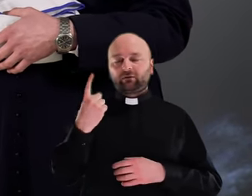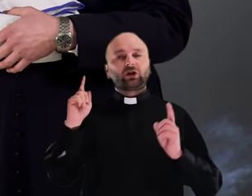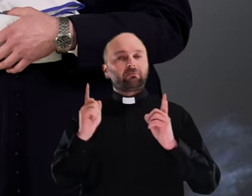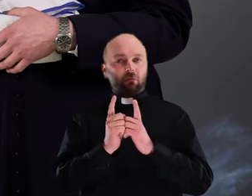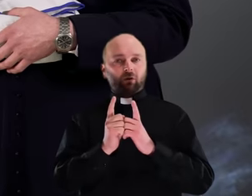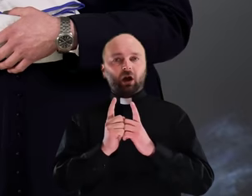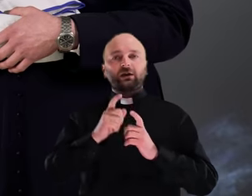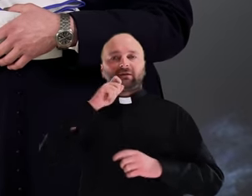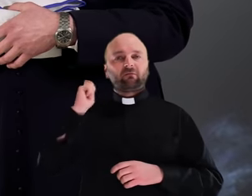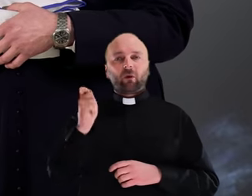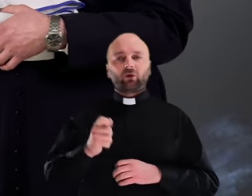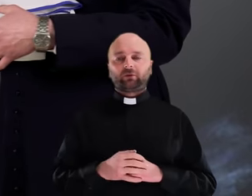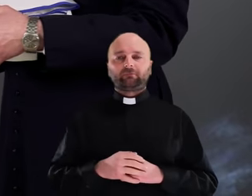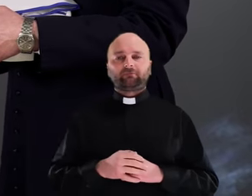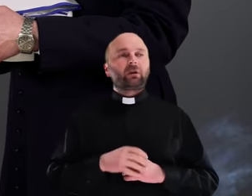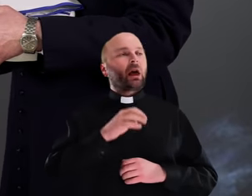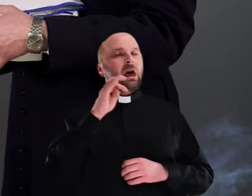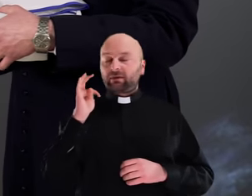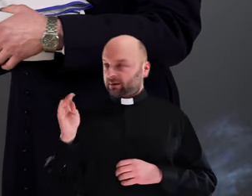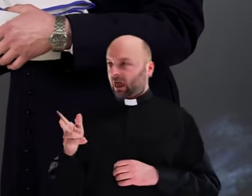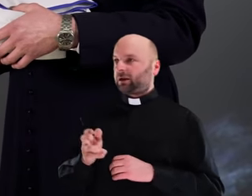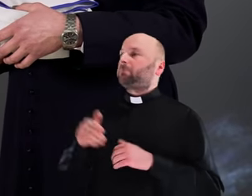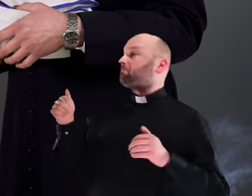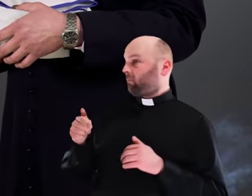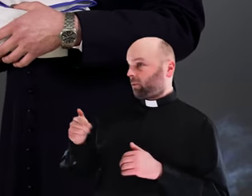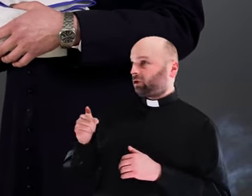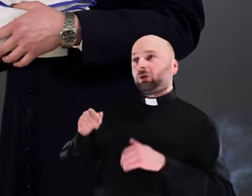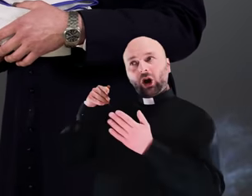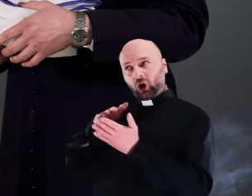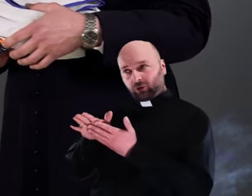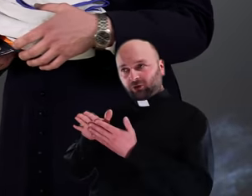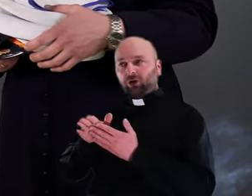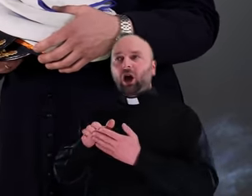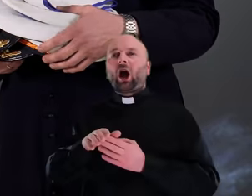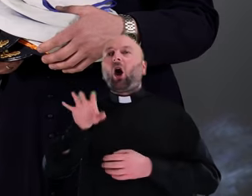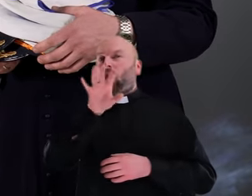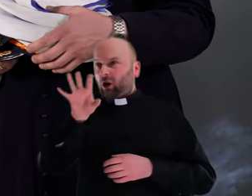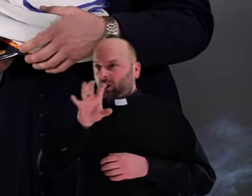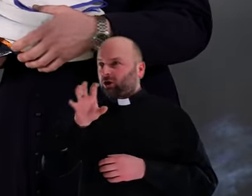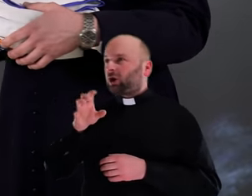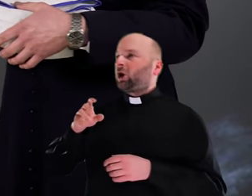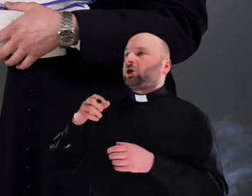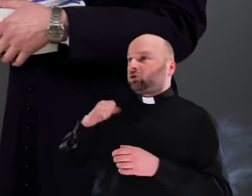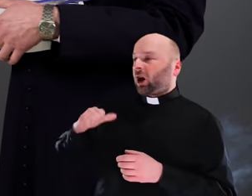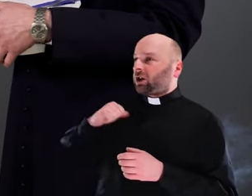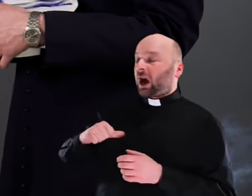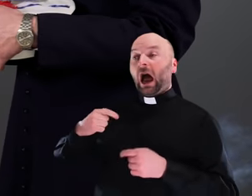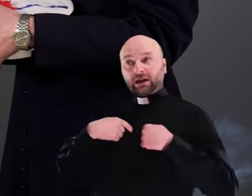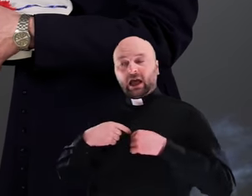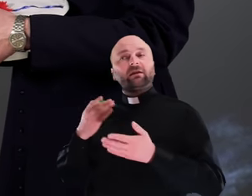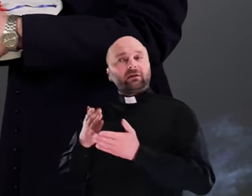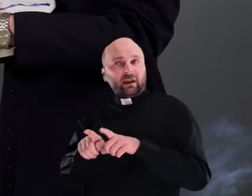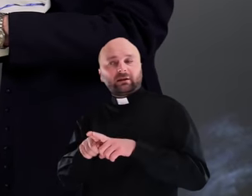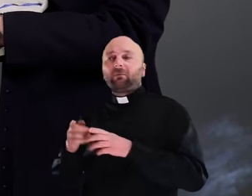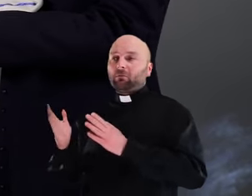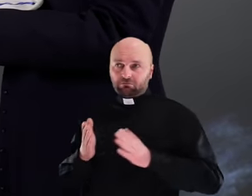spotkanie z wędrowcem. Tak, czas rozpocząć nasz rejs. Nie wiem jak ci, którzy nas oglądają, ale ja jestem już absolutnie gotowa. Mamy coś